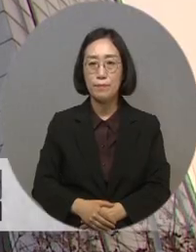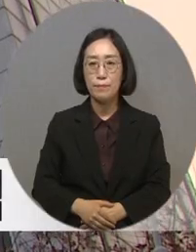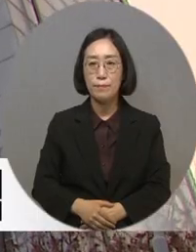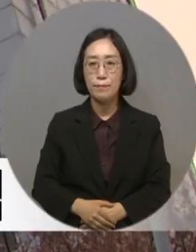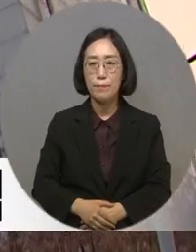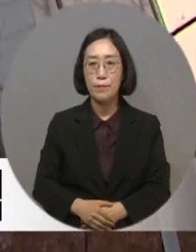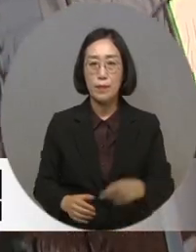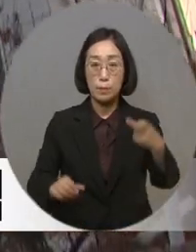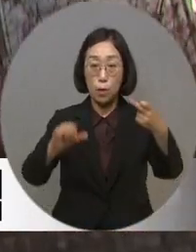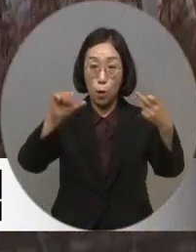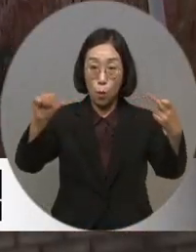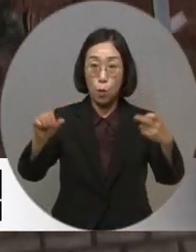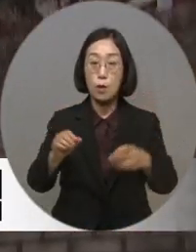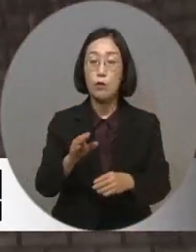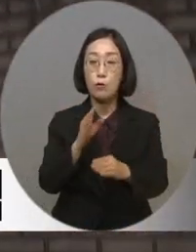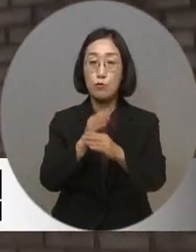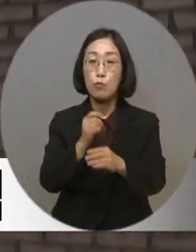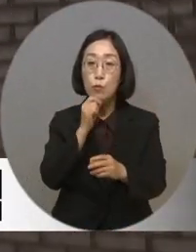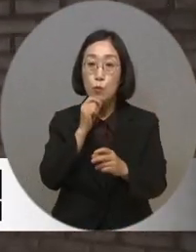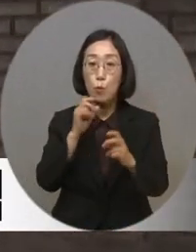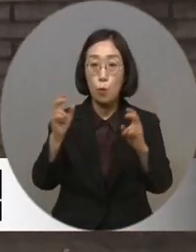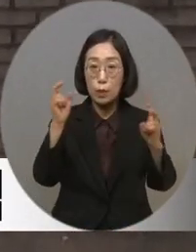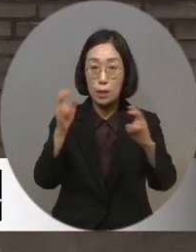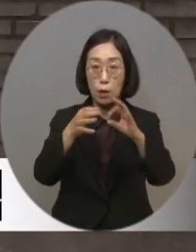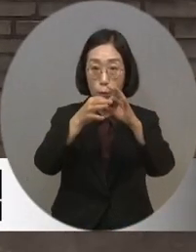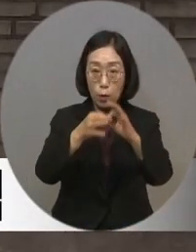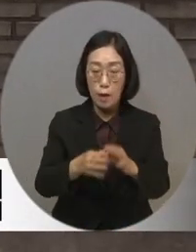지난 5일 중소벤처기업부 공공기관인